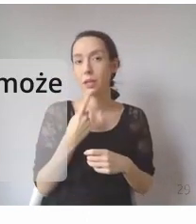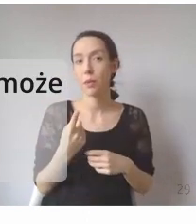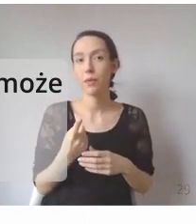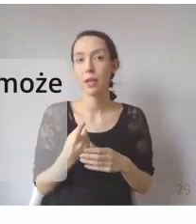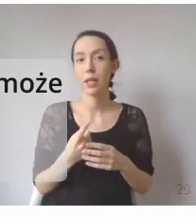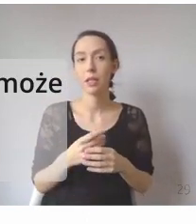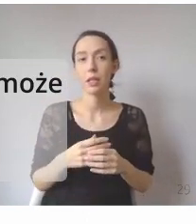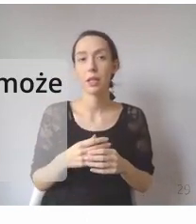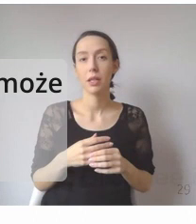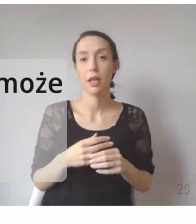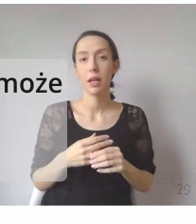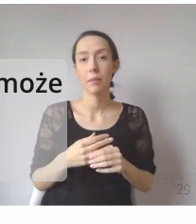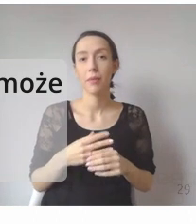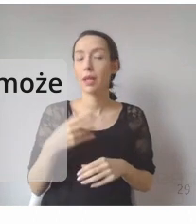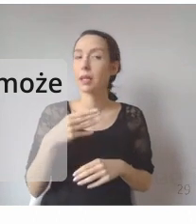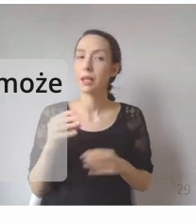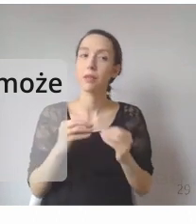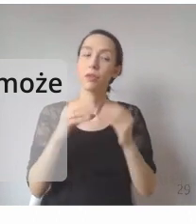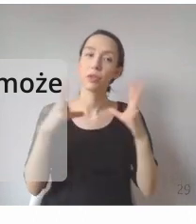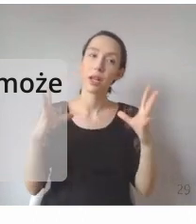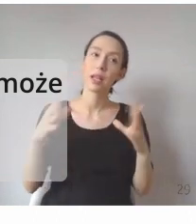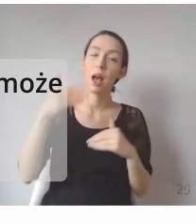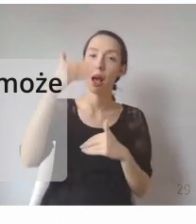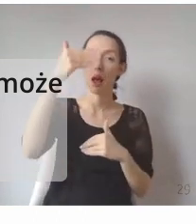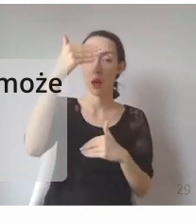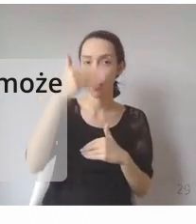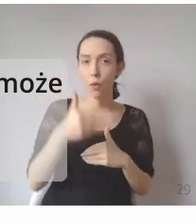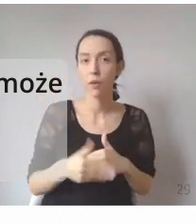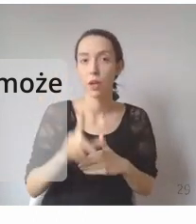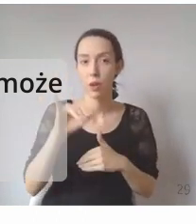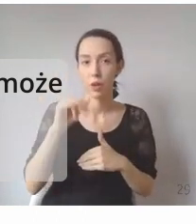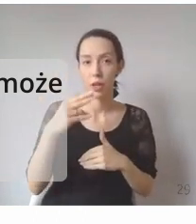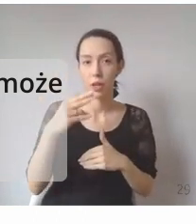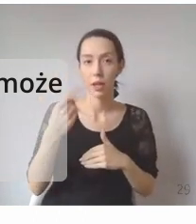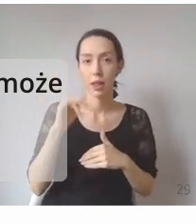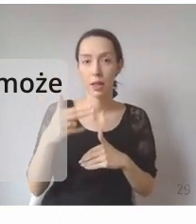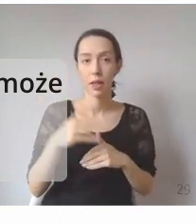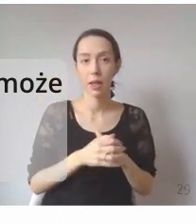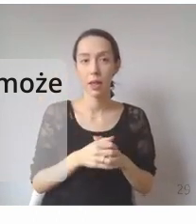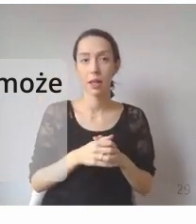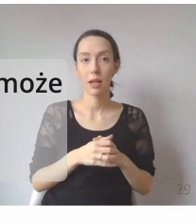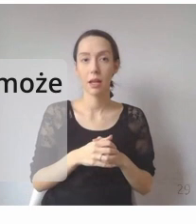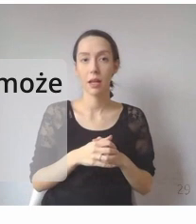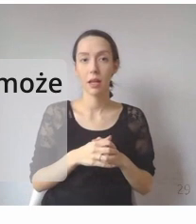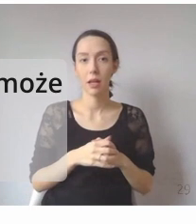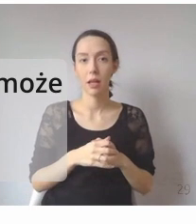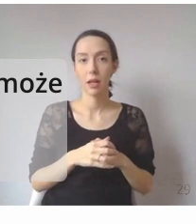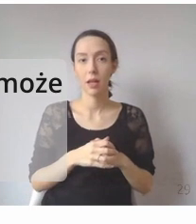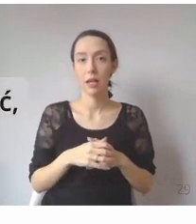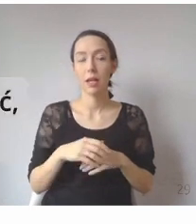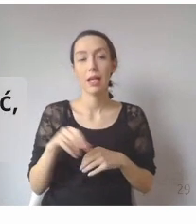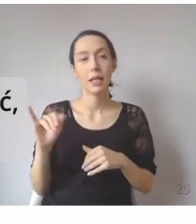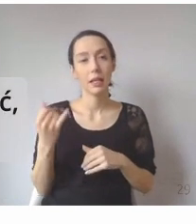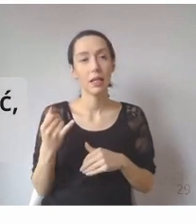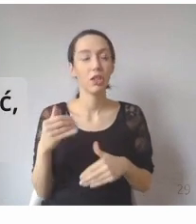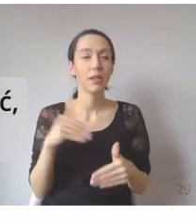temat może nie tworzenia samego profilu, ale tego, jak należy się zachować w sieci.